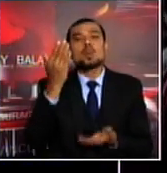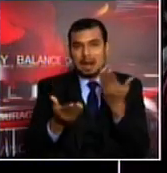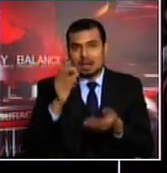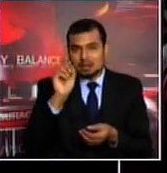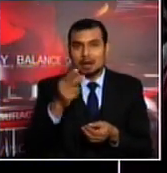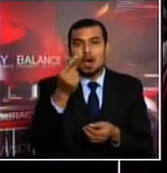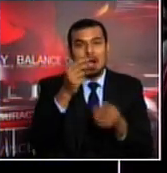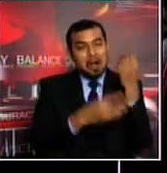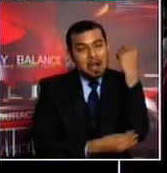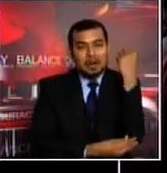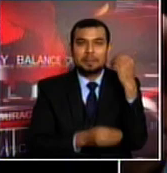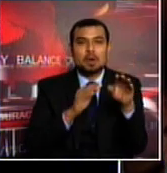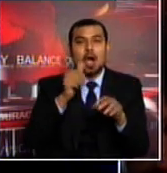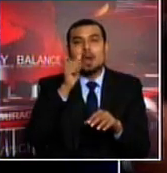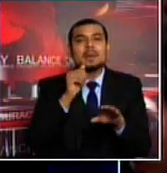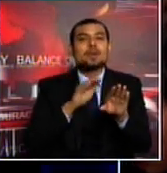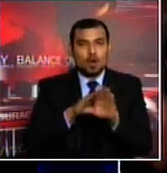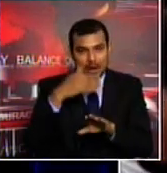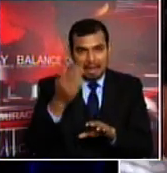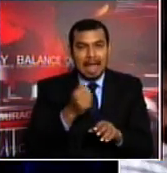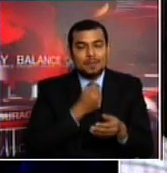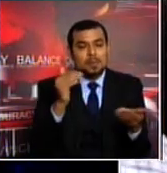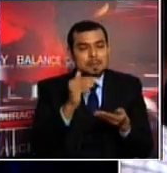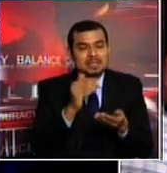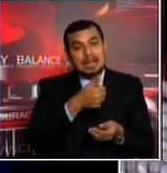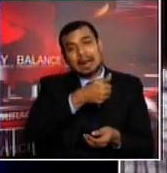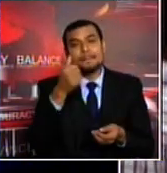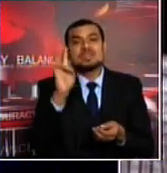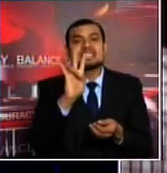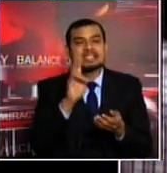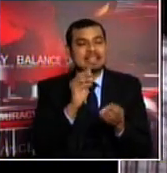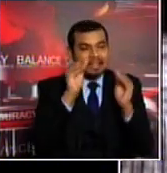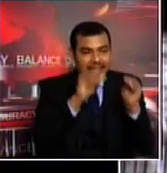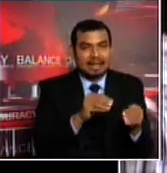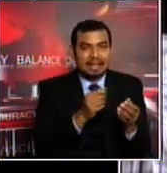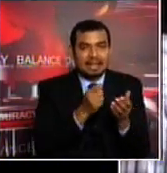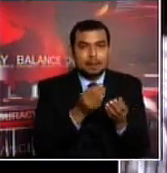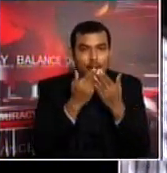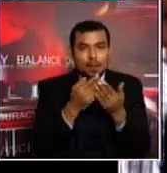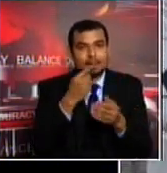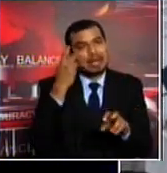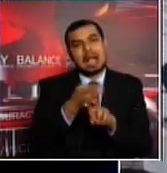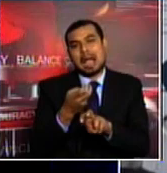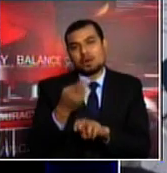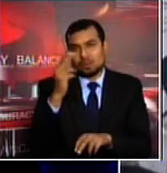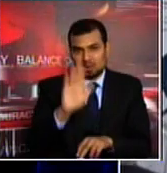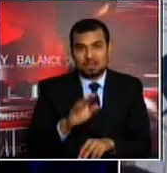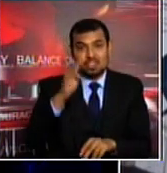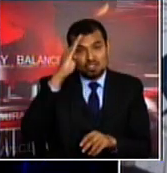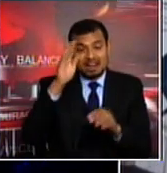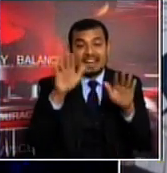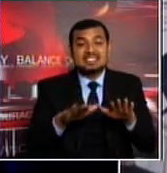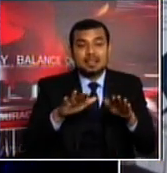स्थिति नाजुक भएका अभिभावकलाई भने बालबालिकालाई राम्रो शिक्षा दिने कार्य मुस्किल हुँदै गएको छ। सरकारी